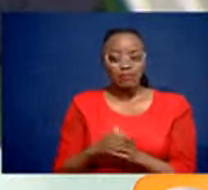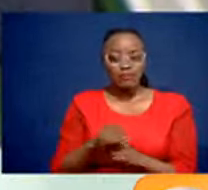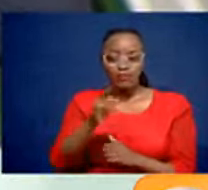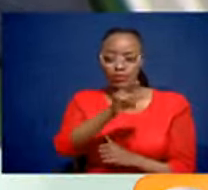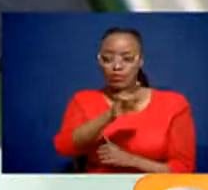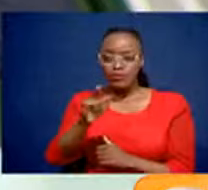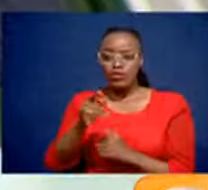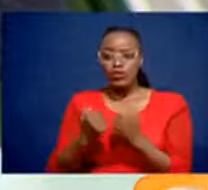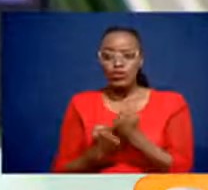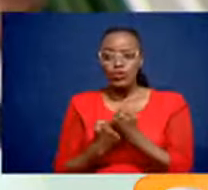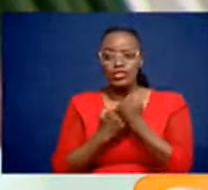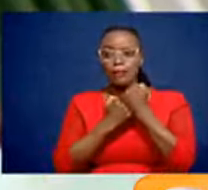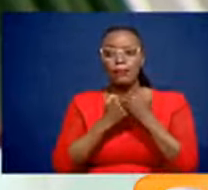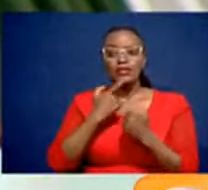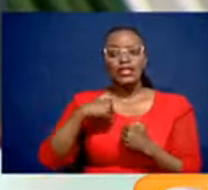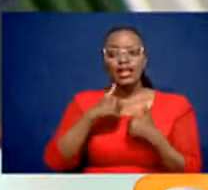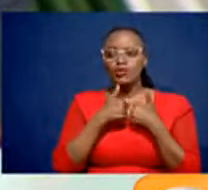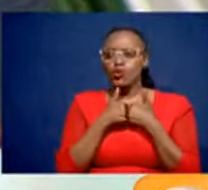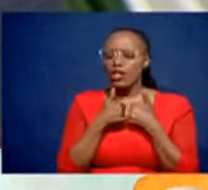Nyinyi mulisimama kidete,